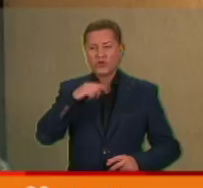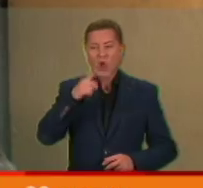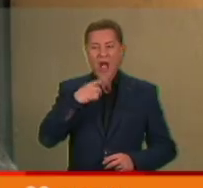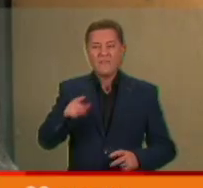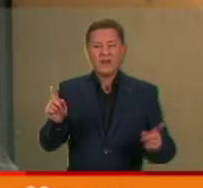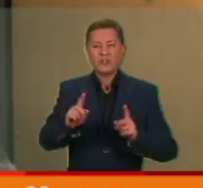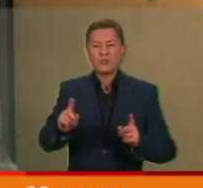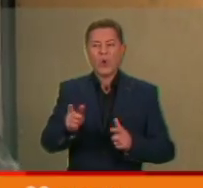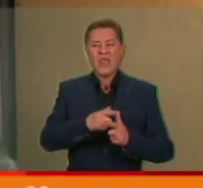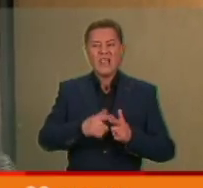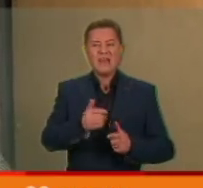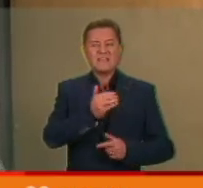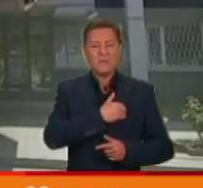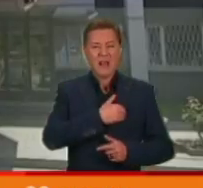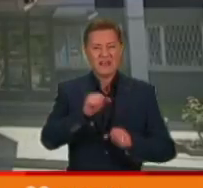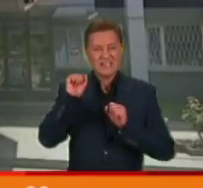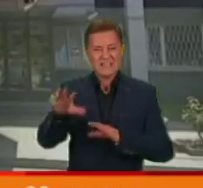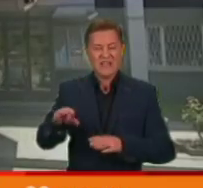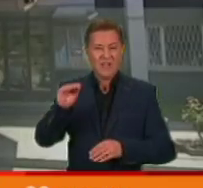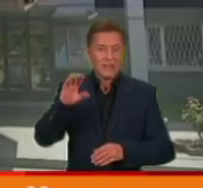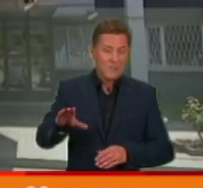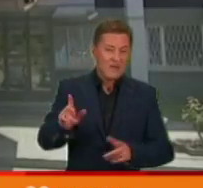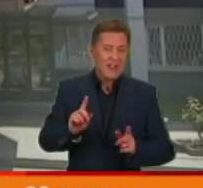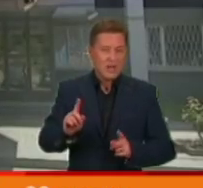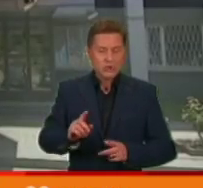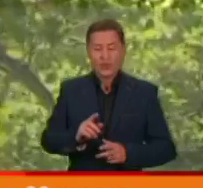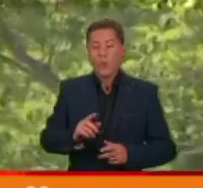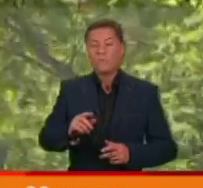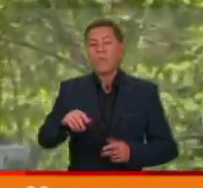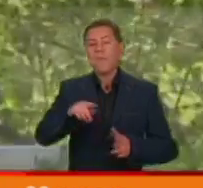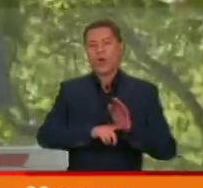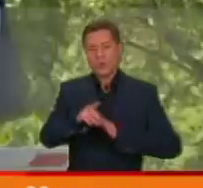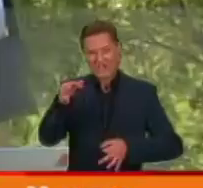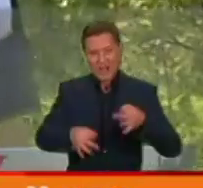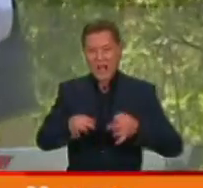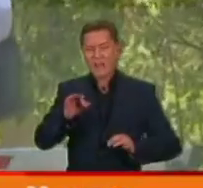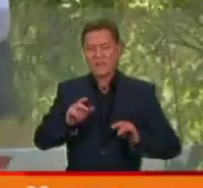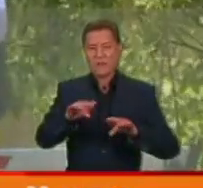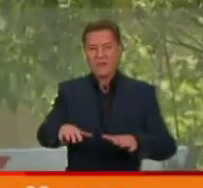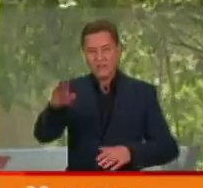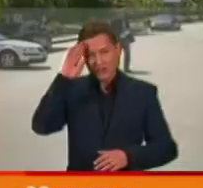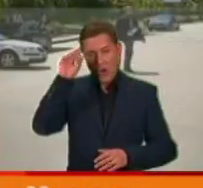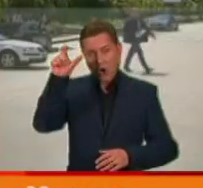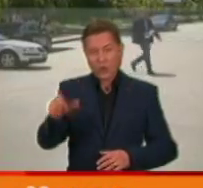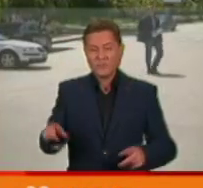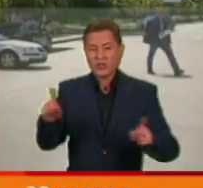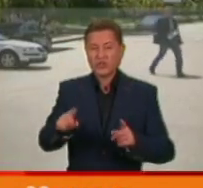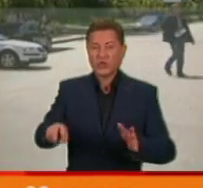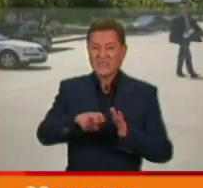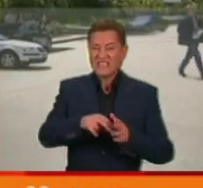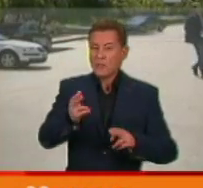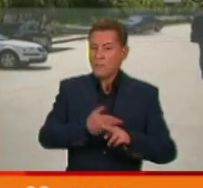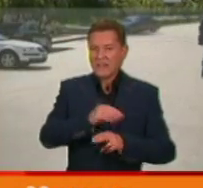або збирався здавати на права, або... У поліції тим часом щодо водія порушили карне провадження. Хлопцеві, що сів за кермо